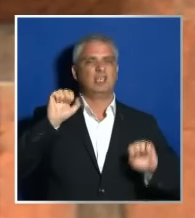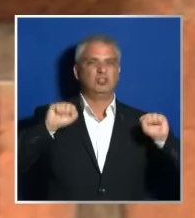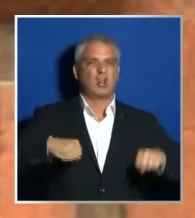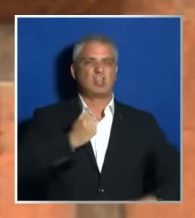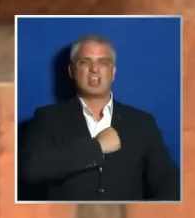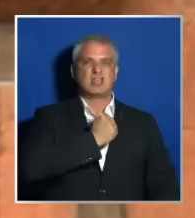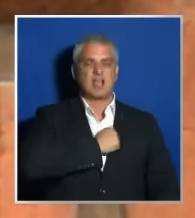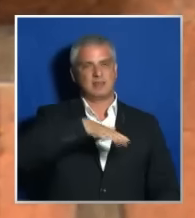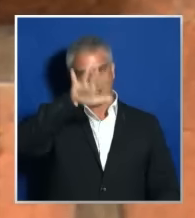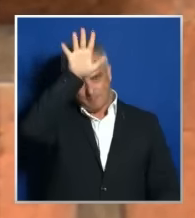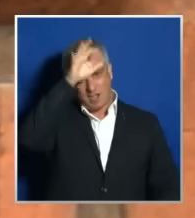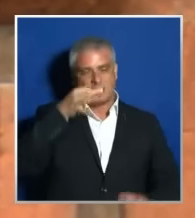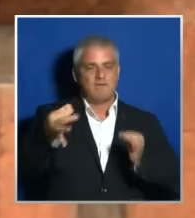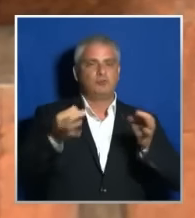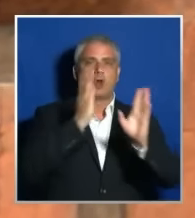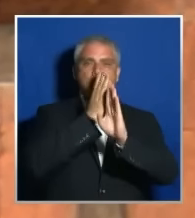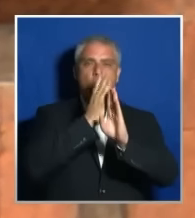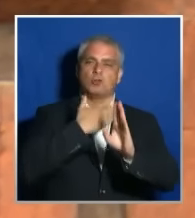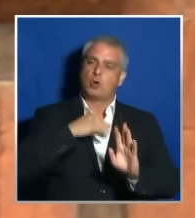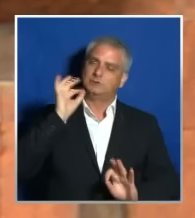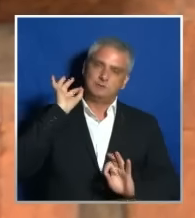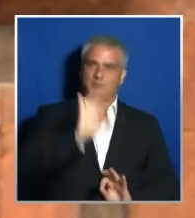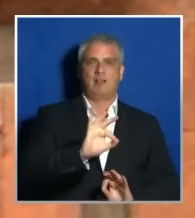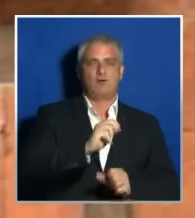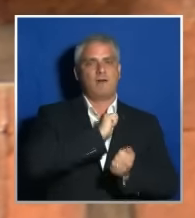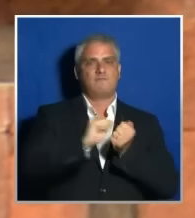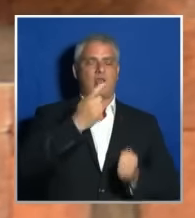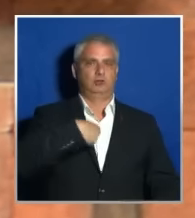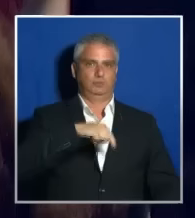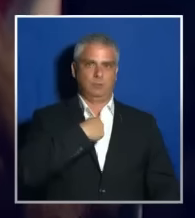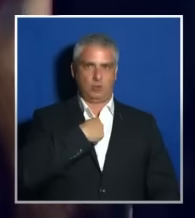באיראן ובשלוחות הטרור שלו שחותרים בגלוי להשמידנו,